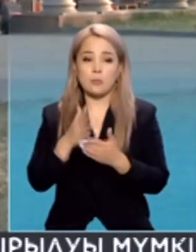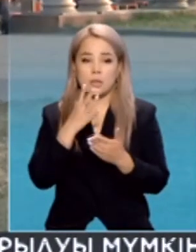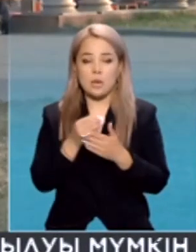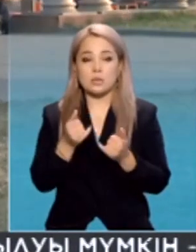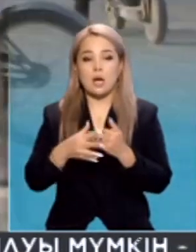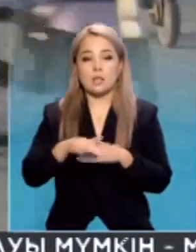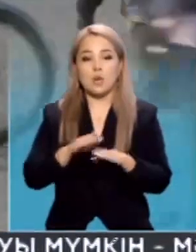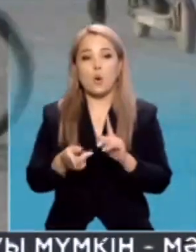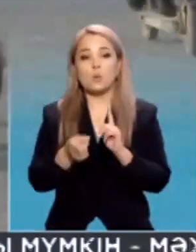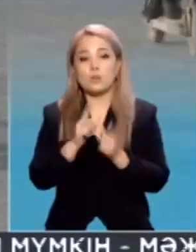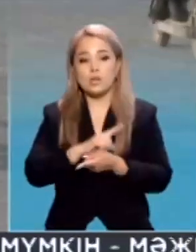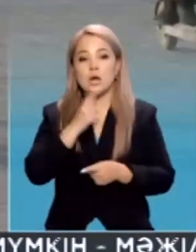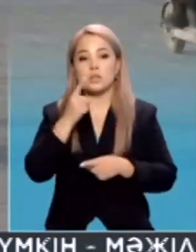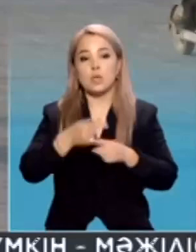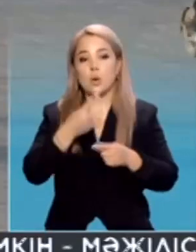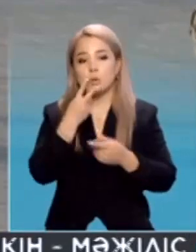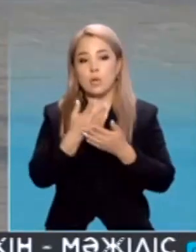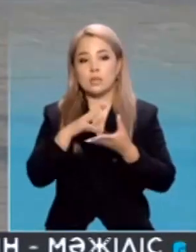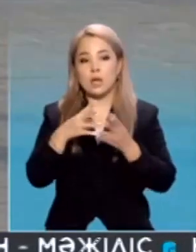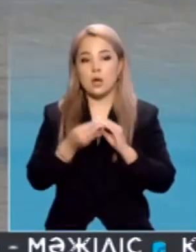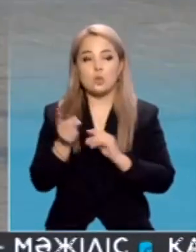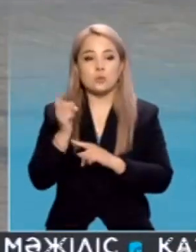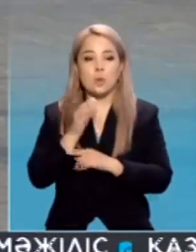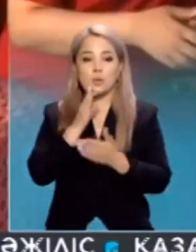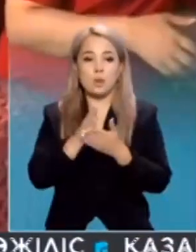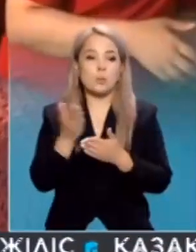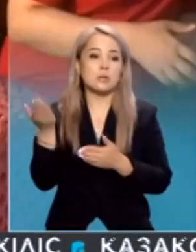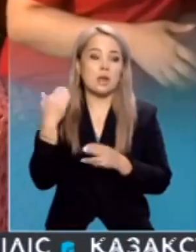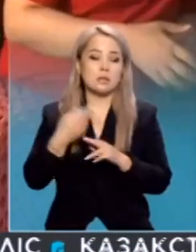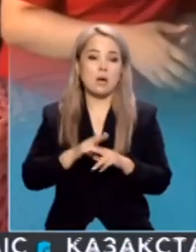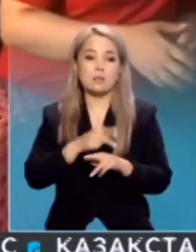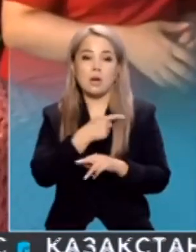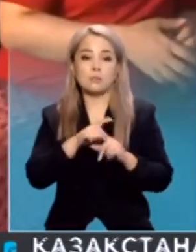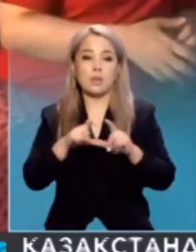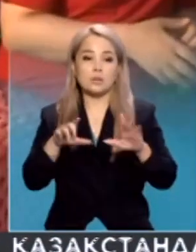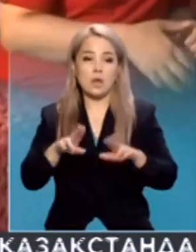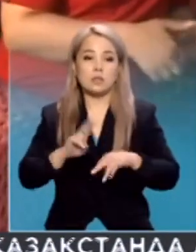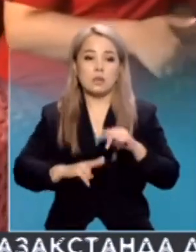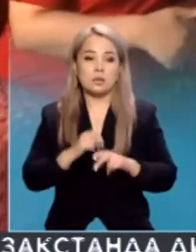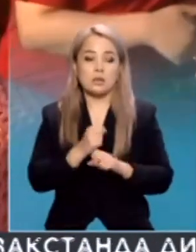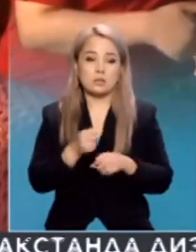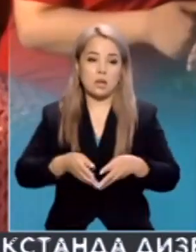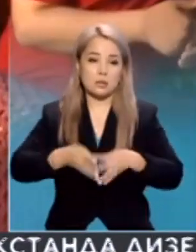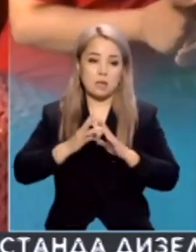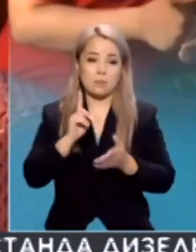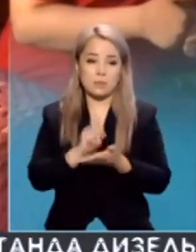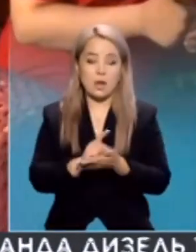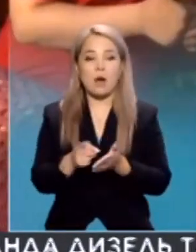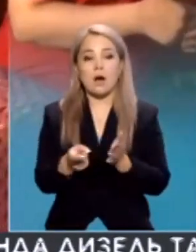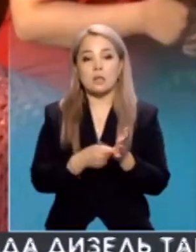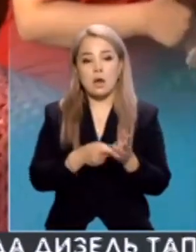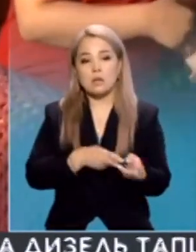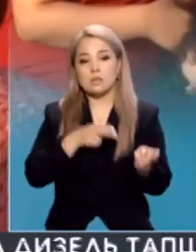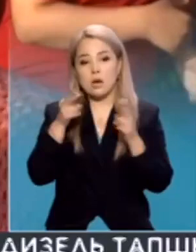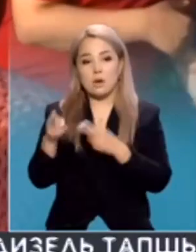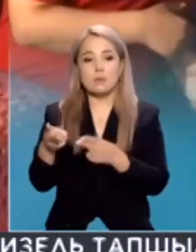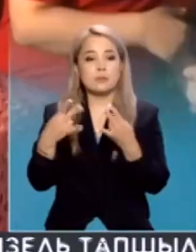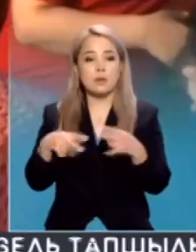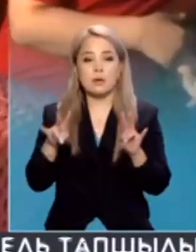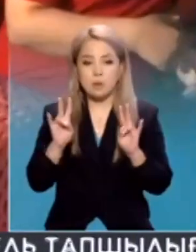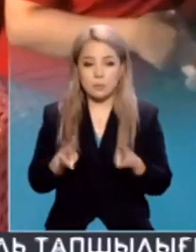әкімшілік аумақты өзгерістен оң нәтиже күтеді. Бұрынғыдай ауруханалар дұрысталады, ішкі мына Қарағандыға қарай